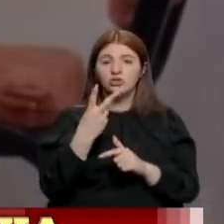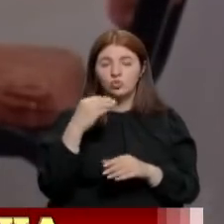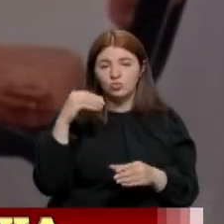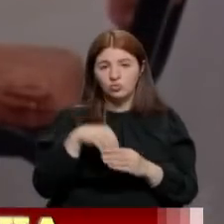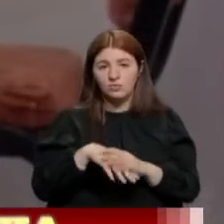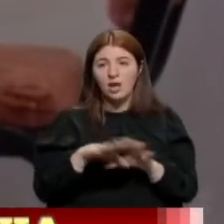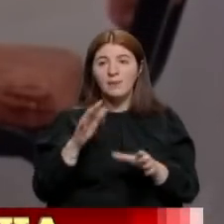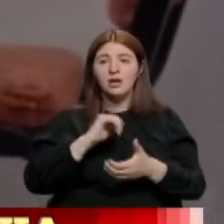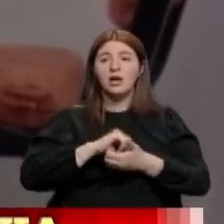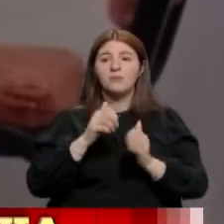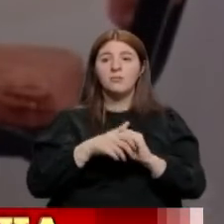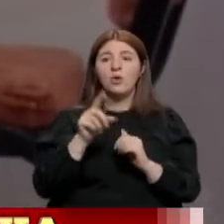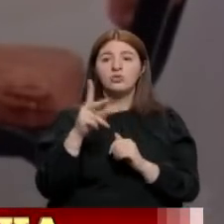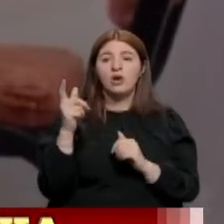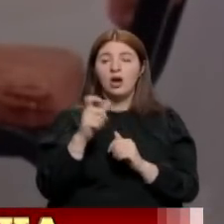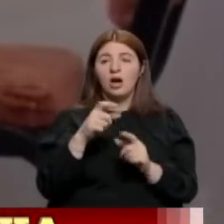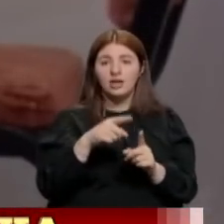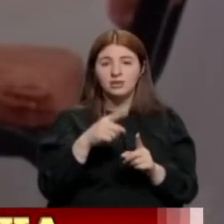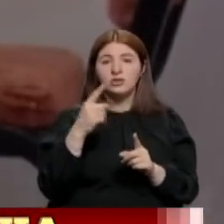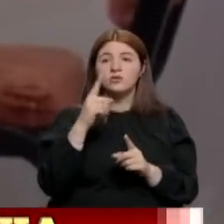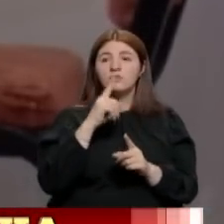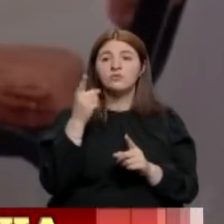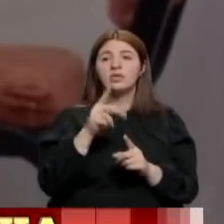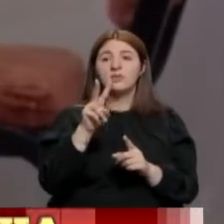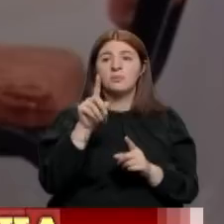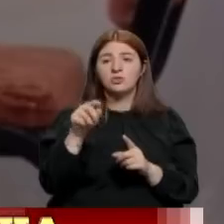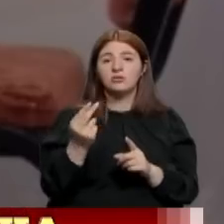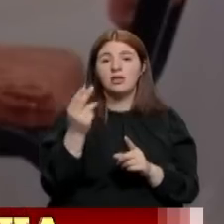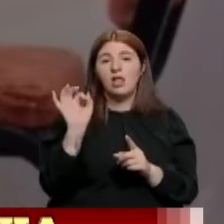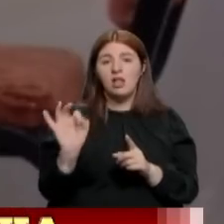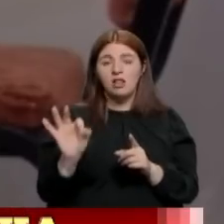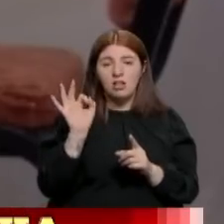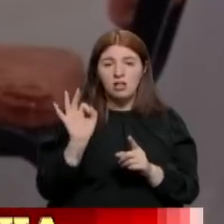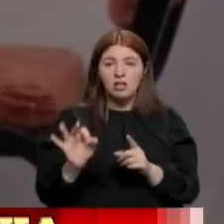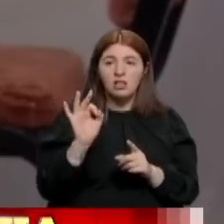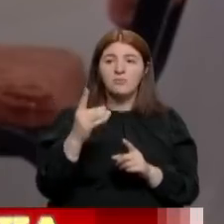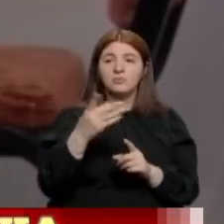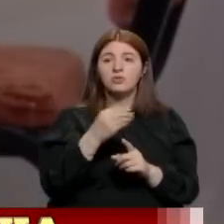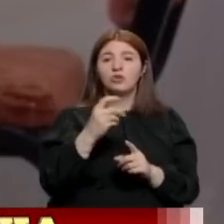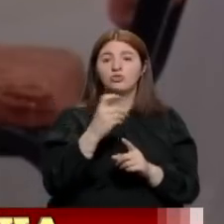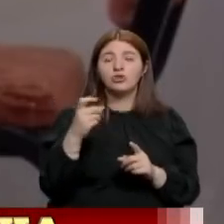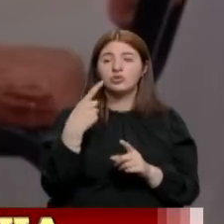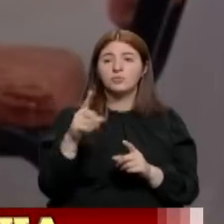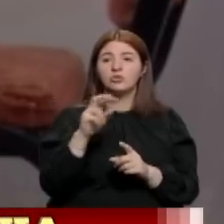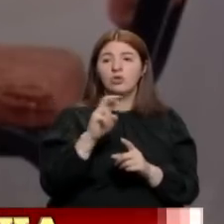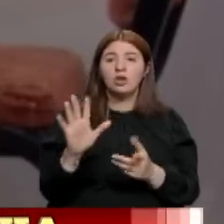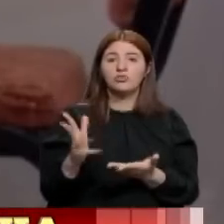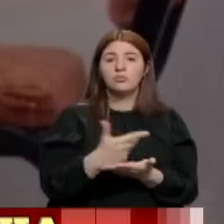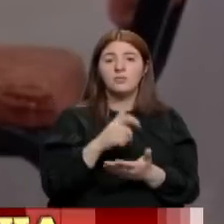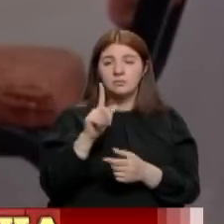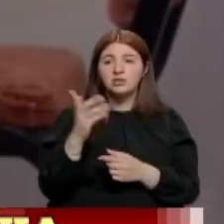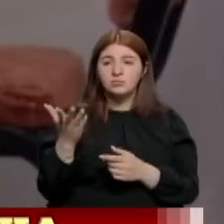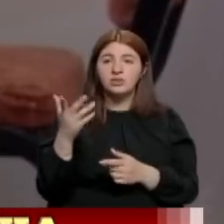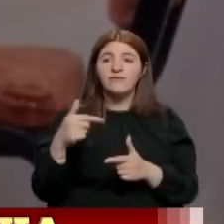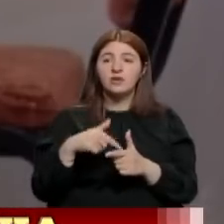doldurdu ama kampanyamız 13 aylık %21.7'deyiz. $1,900,000 toplamamız lazım